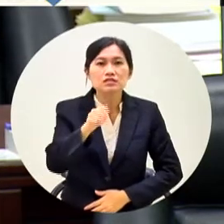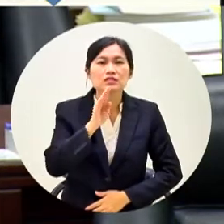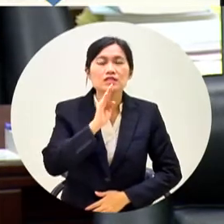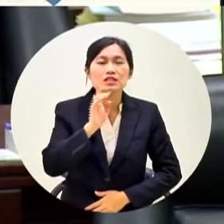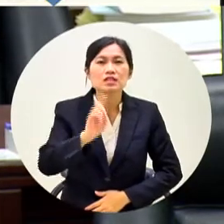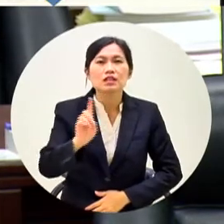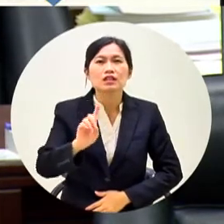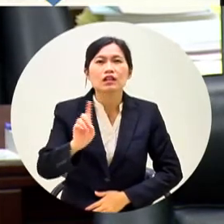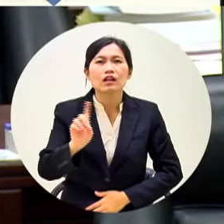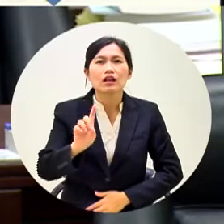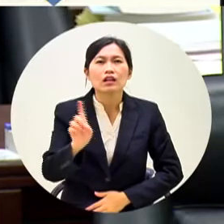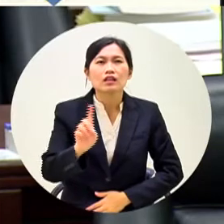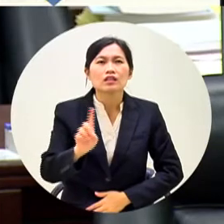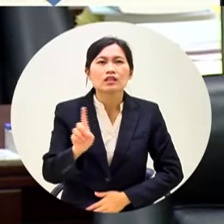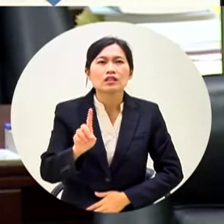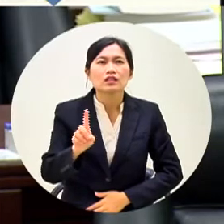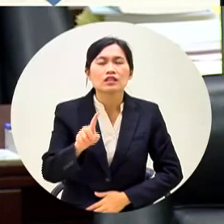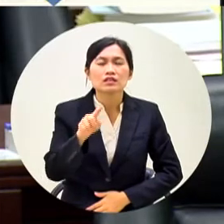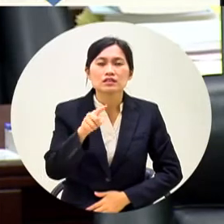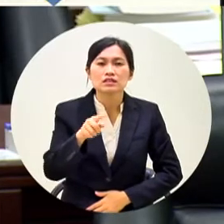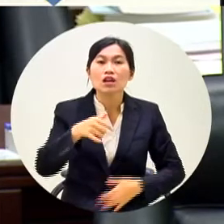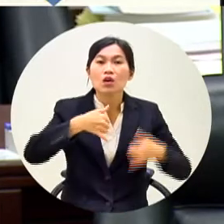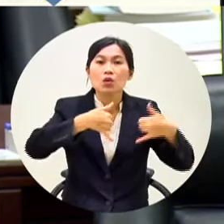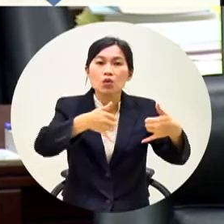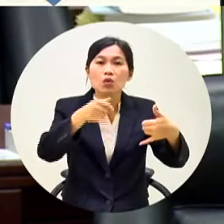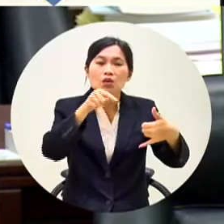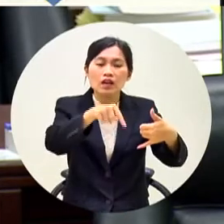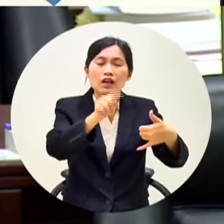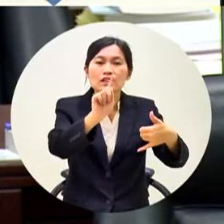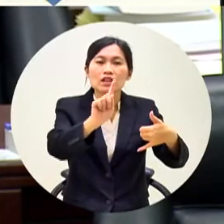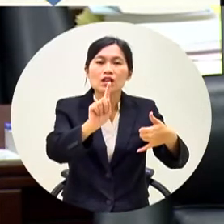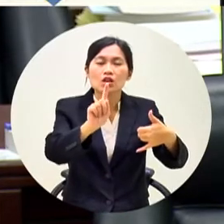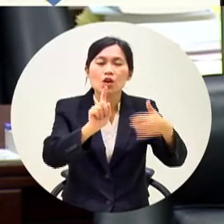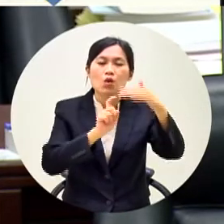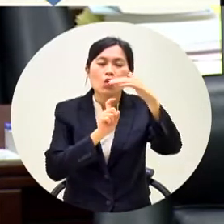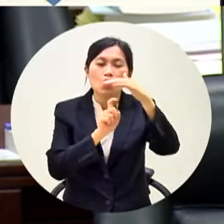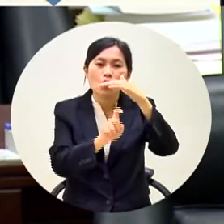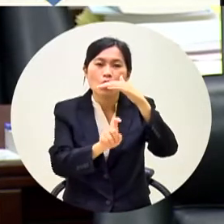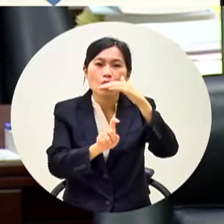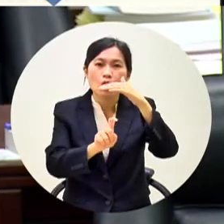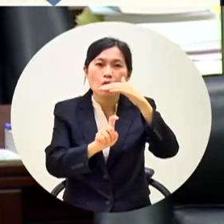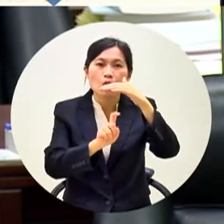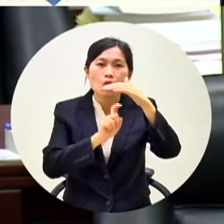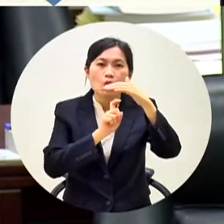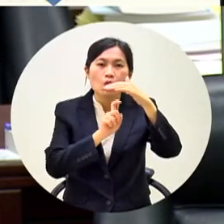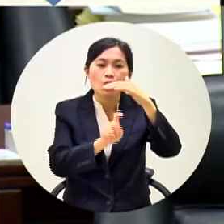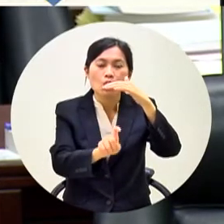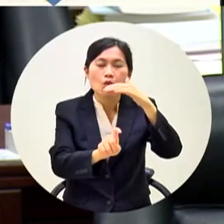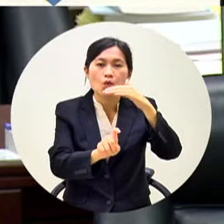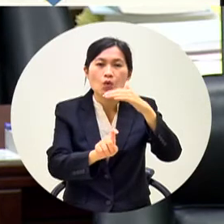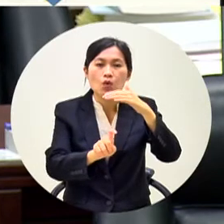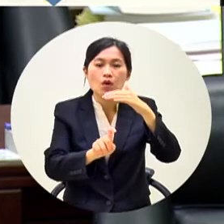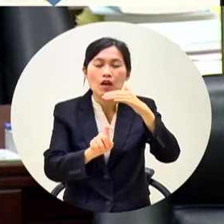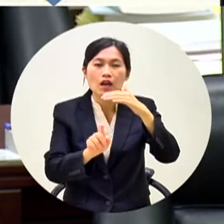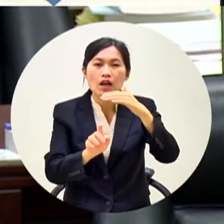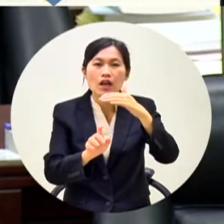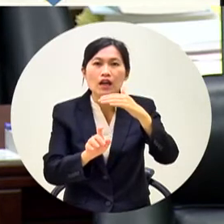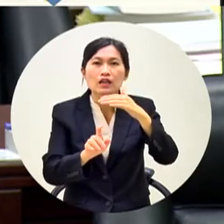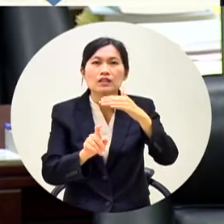像这你这条就是安尼国道10号，啊，这条就安尼